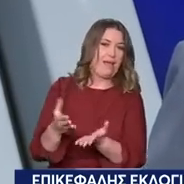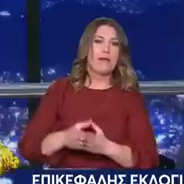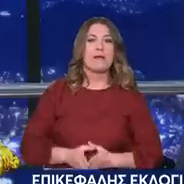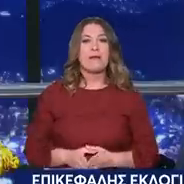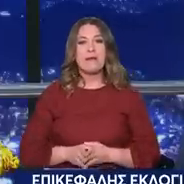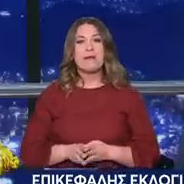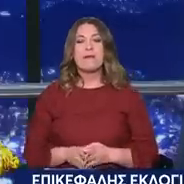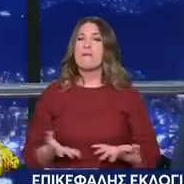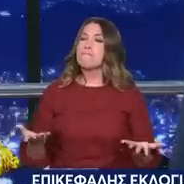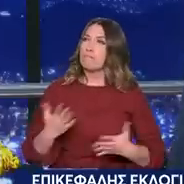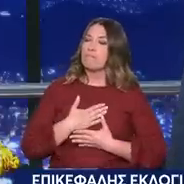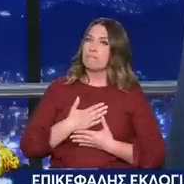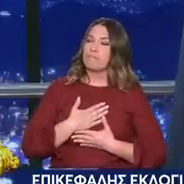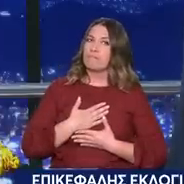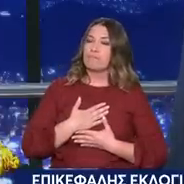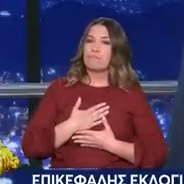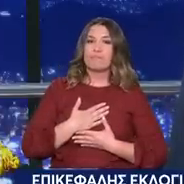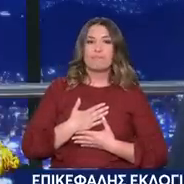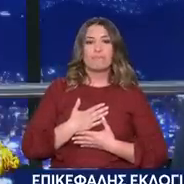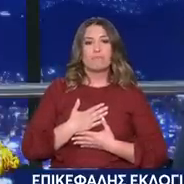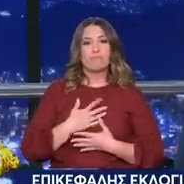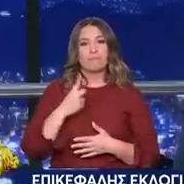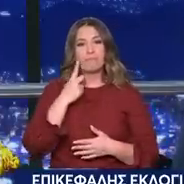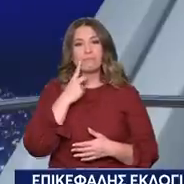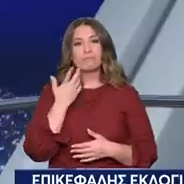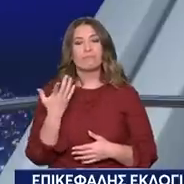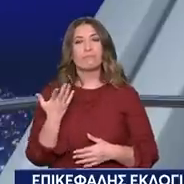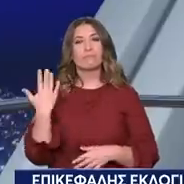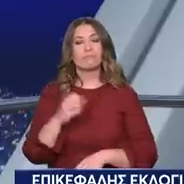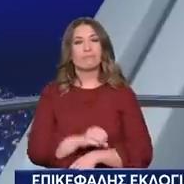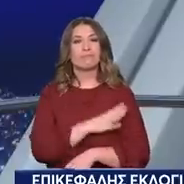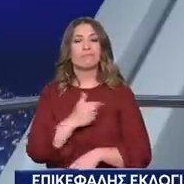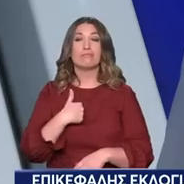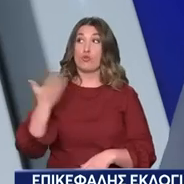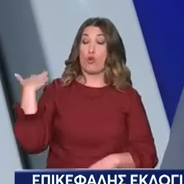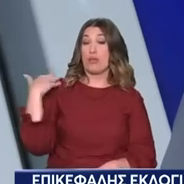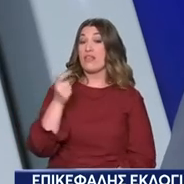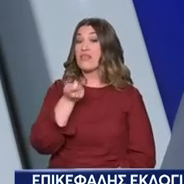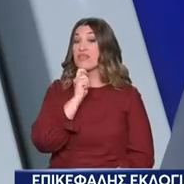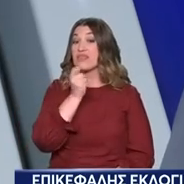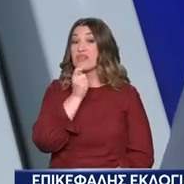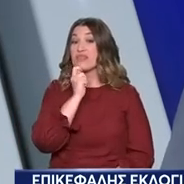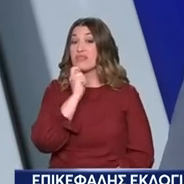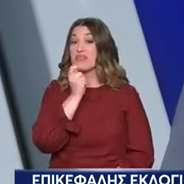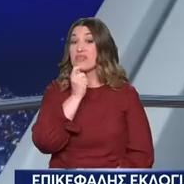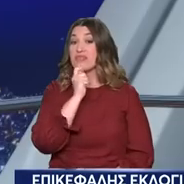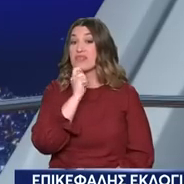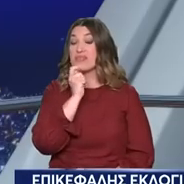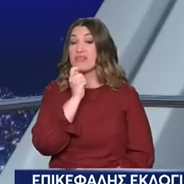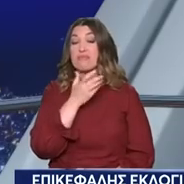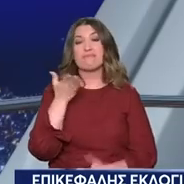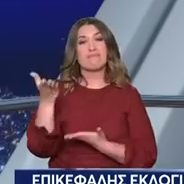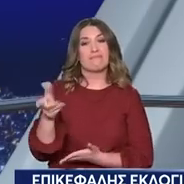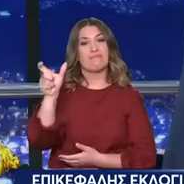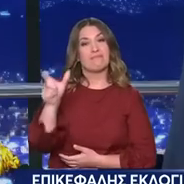αισθάνομαι μια συγκίνηση, γιατί πίσω στο μακρινό 1991, ως δημοσιογράφος, είχα καλύψει τη δολοφονία του πατέρα σας.